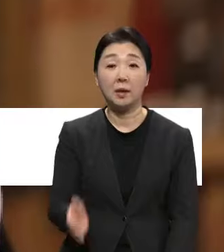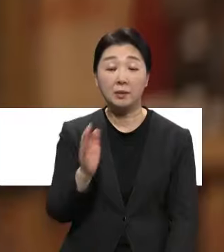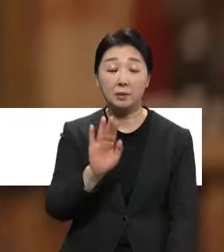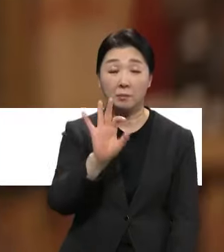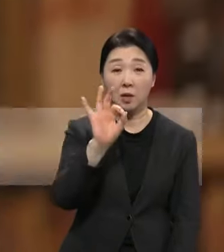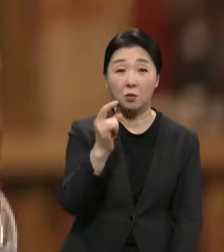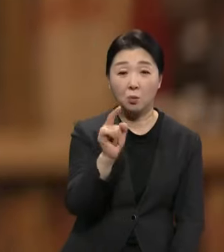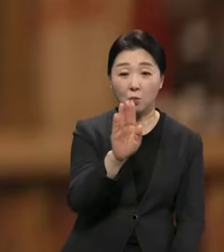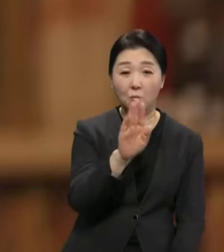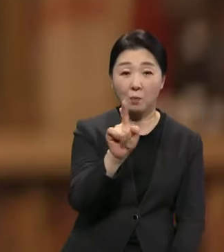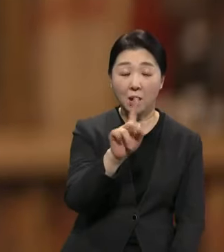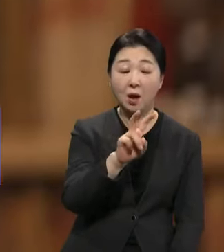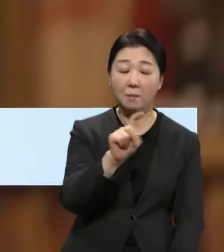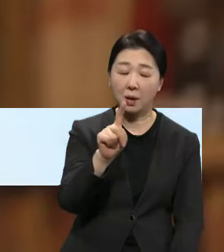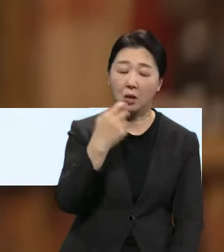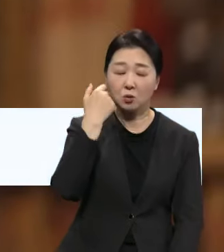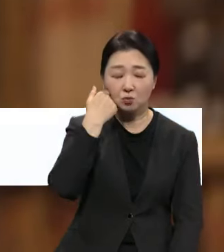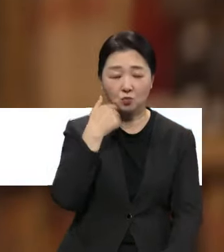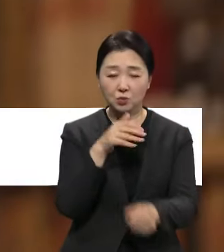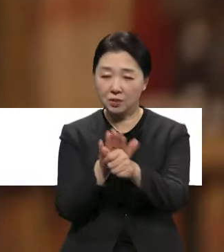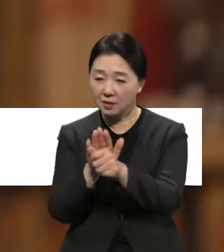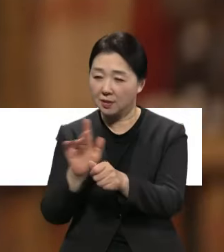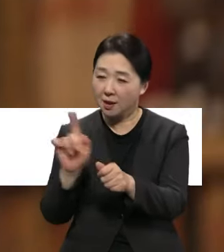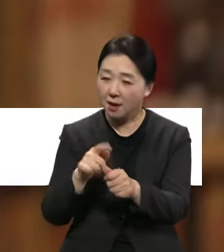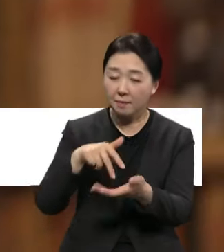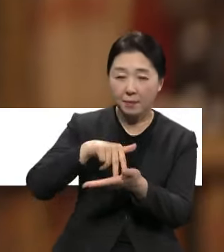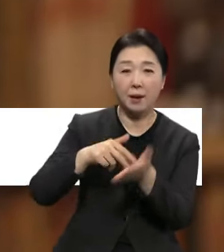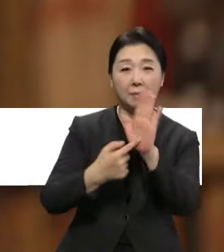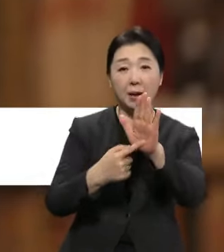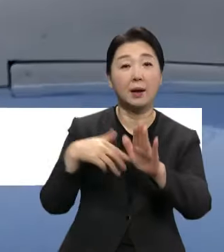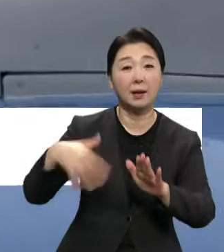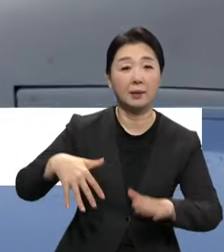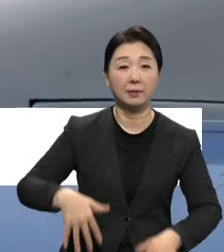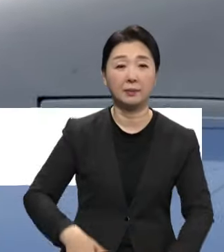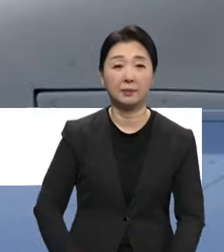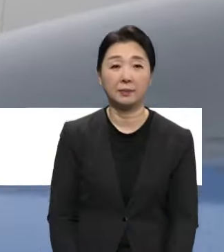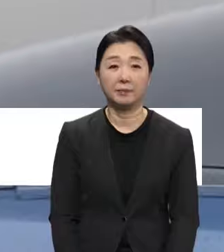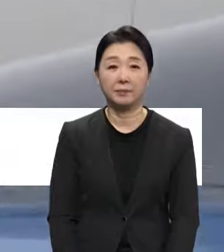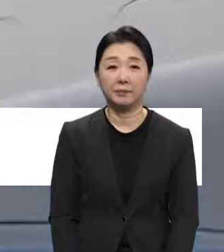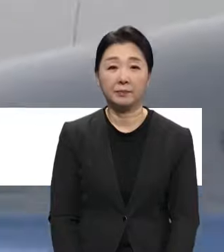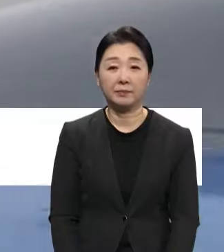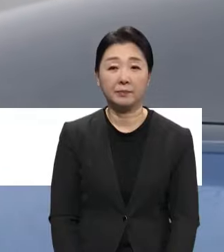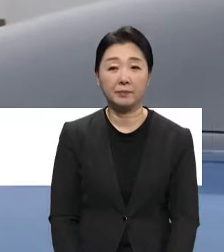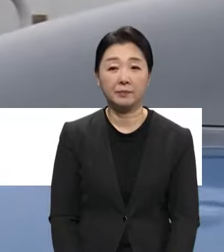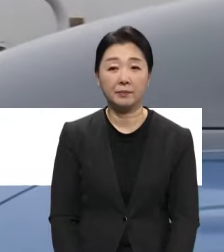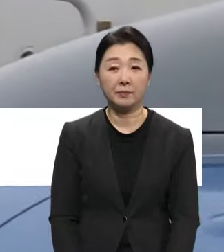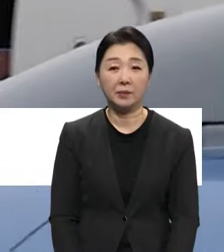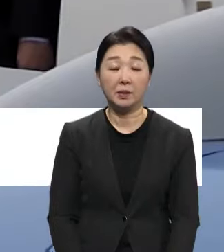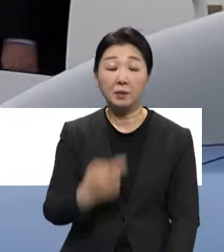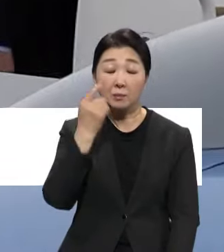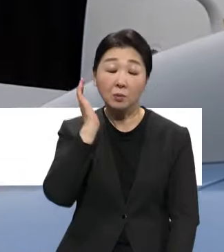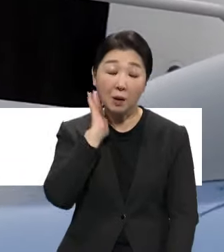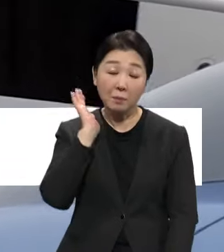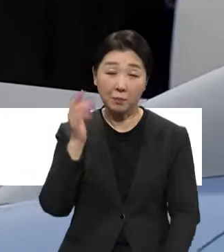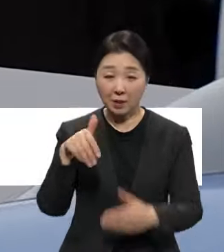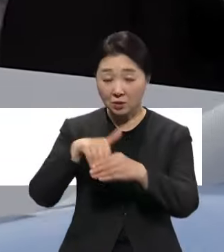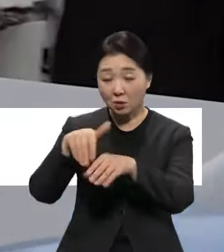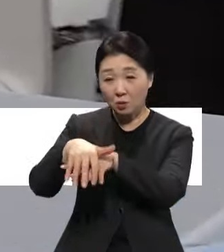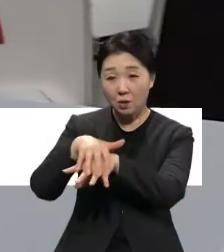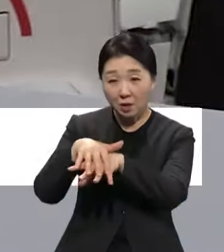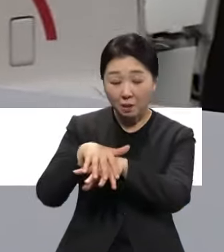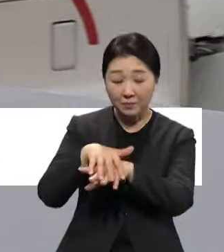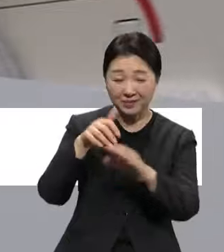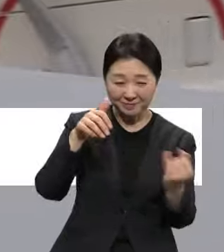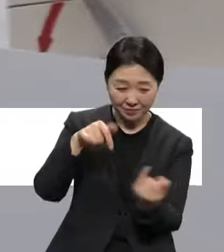오바마 전 대통령만 여전히 누구를 지지할지 밝히지 않고 있습니다 이날 윌밍턴 있는 바이든 선거 캠프를 찾은 해리스